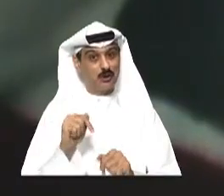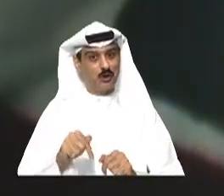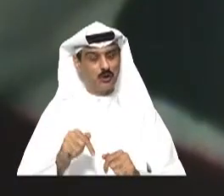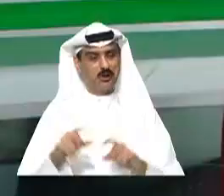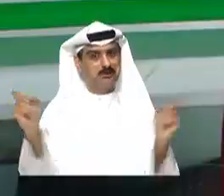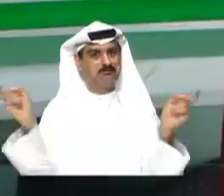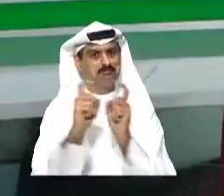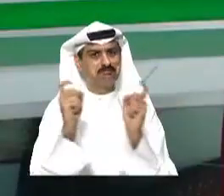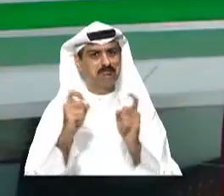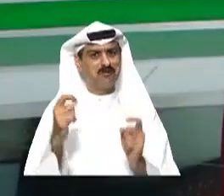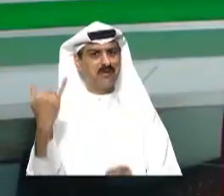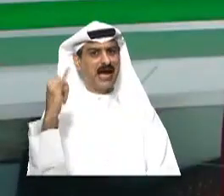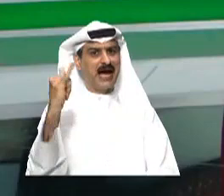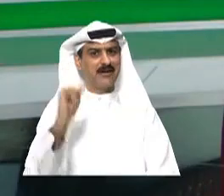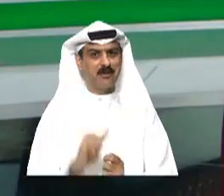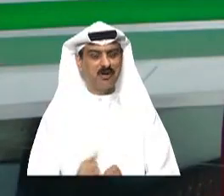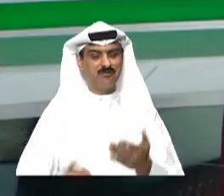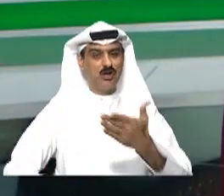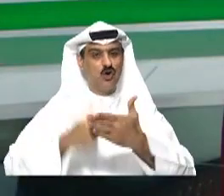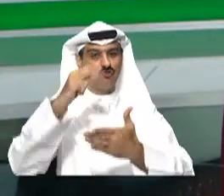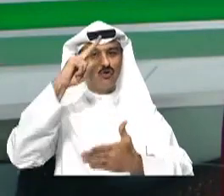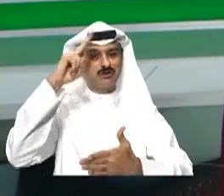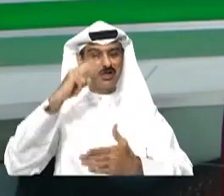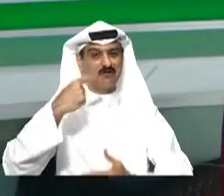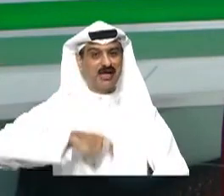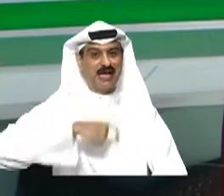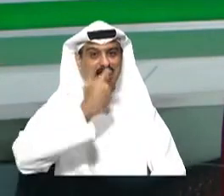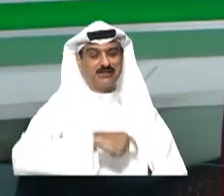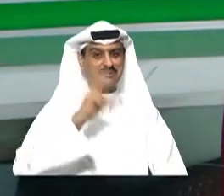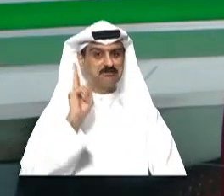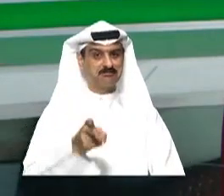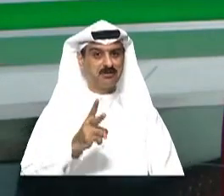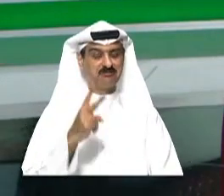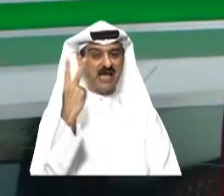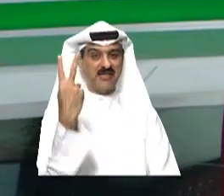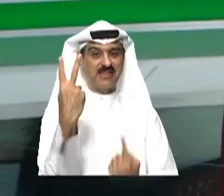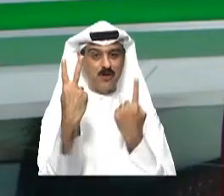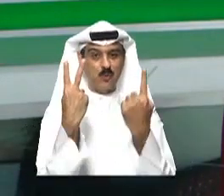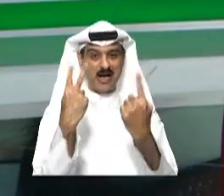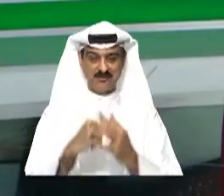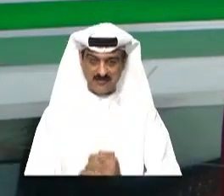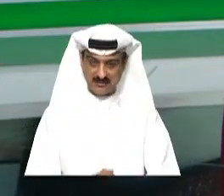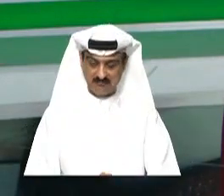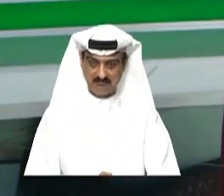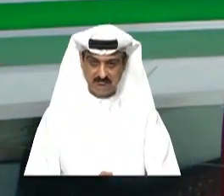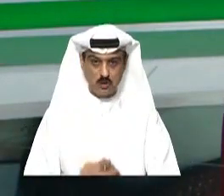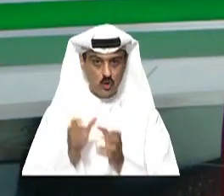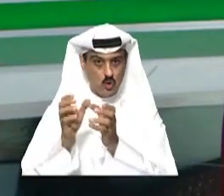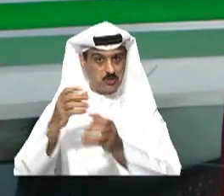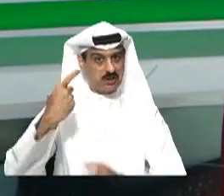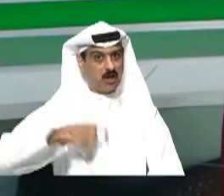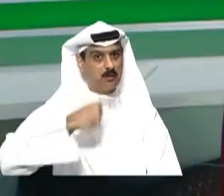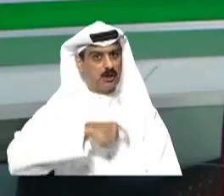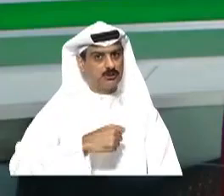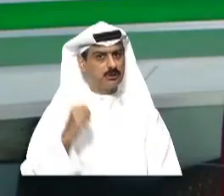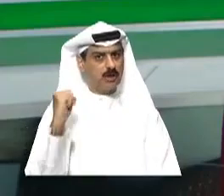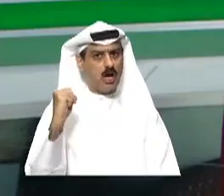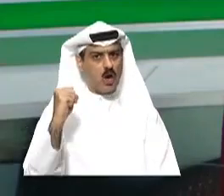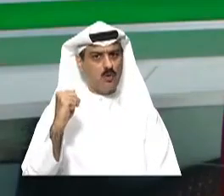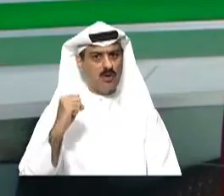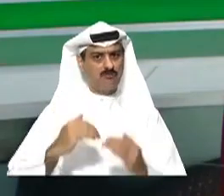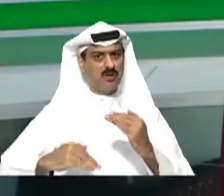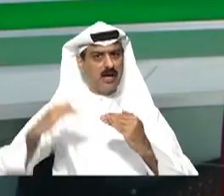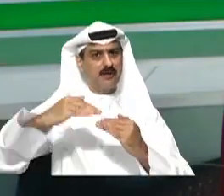عربي تاريخي بفوز المنتخب السعودي على المنتخب الارجنتيني بهدفين مقابل هدف. المنتخب الارجنتيني احد المنتخبات المرشحه